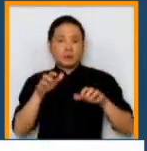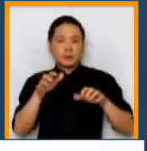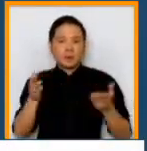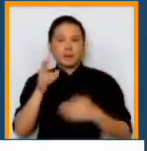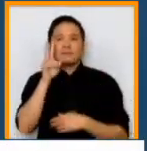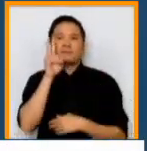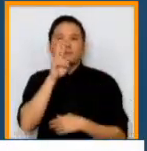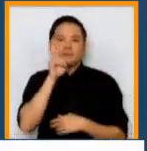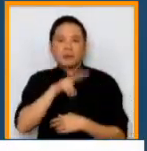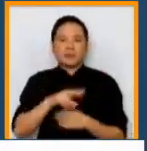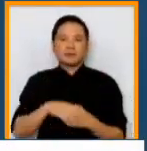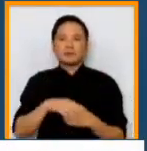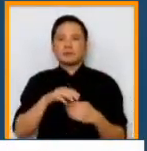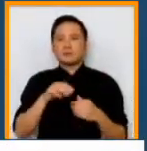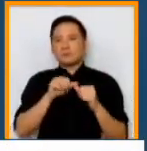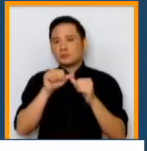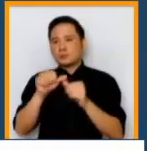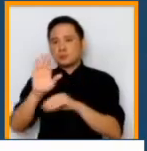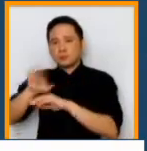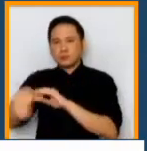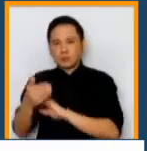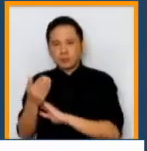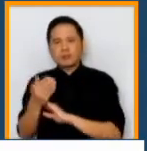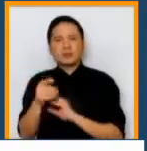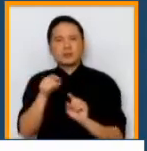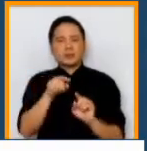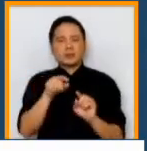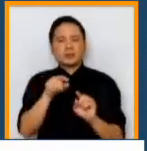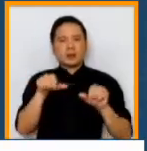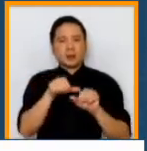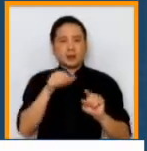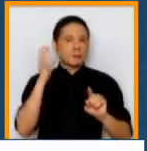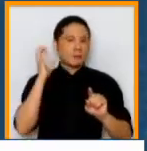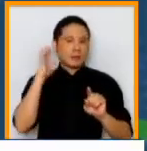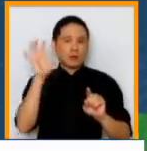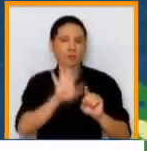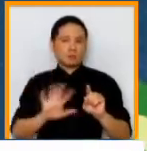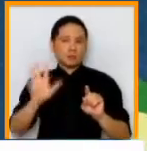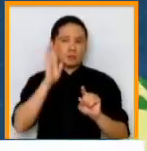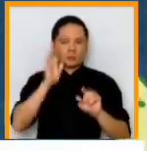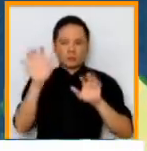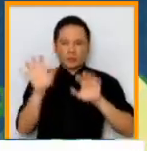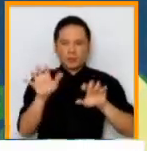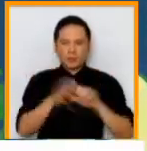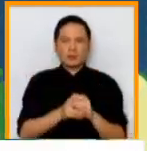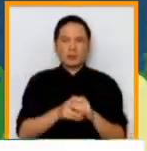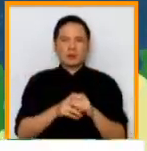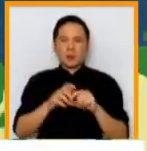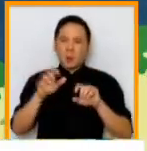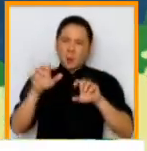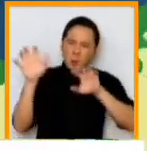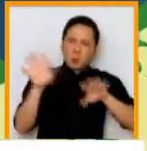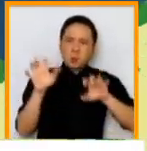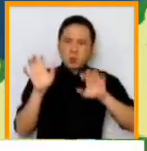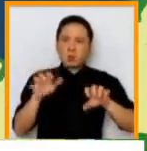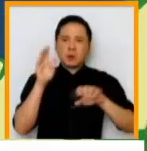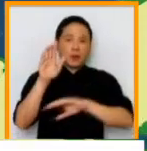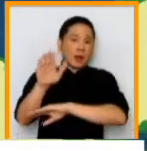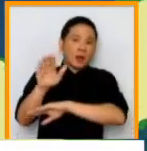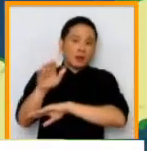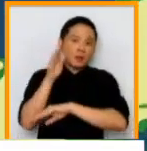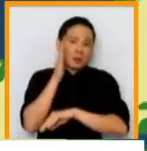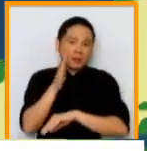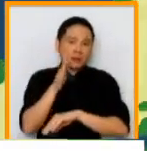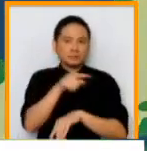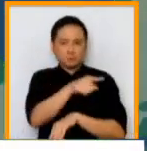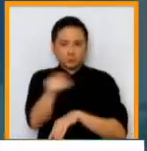hapon hanggang gabi naman, uulanin ang malaking bahagi ng Mindanao. Posible ang malalakas na ulan sa hapon, kaya pinag-iingat ang mga residente